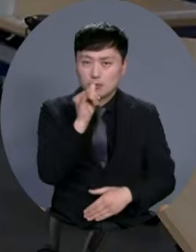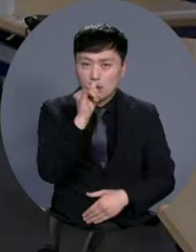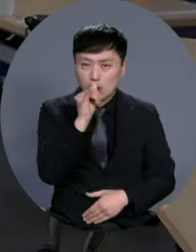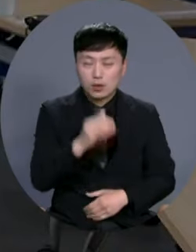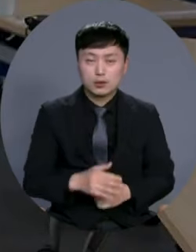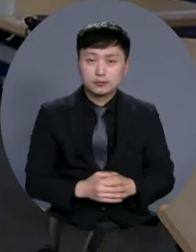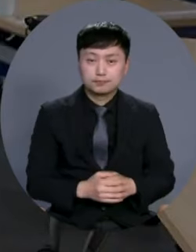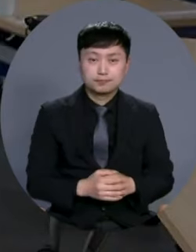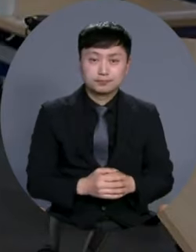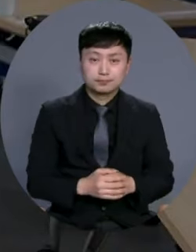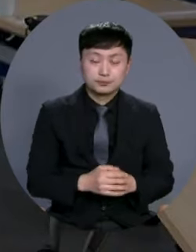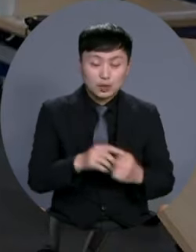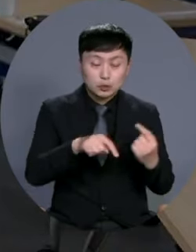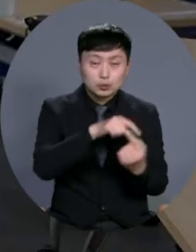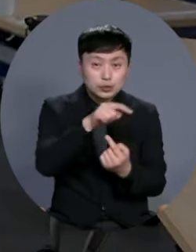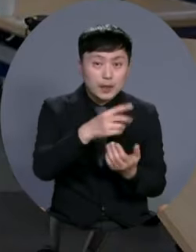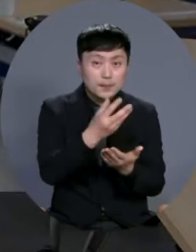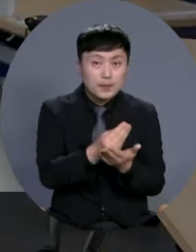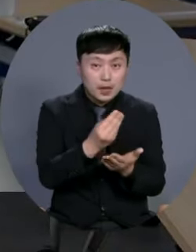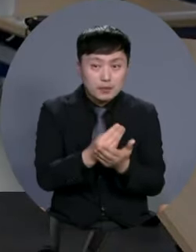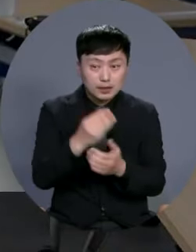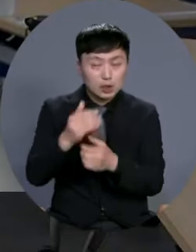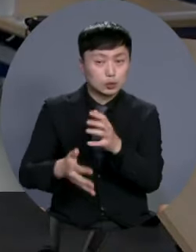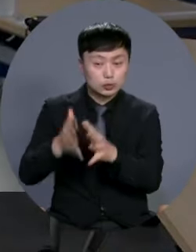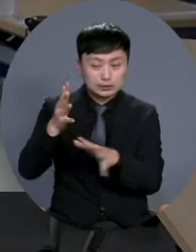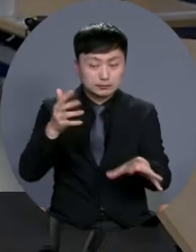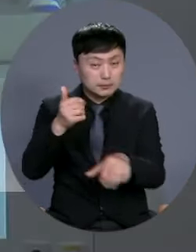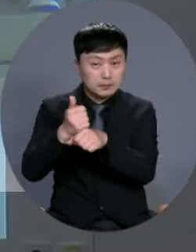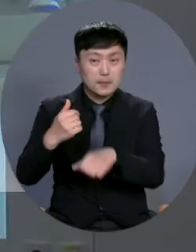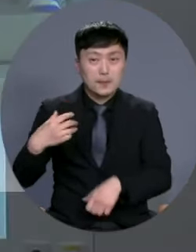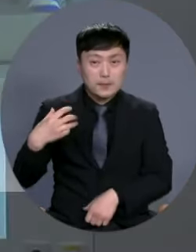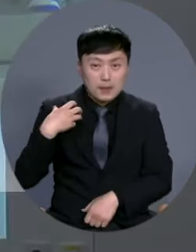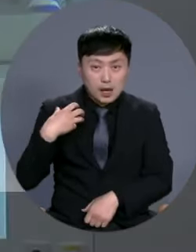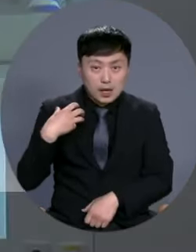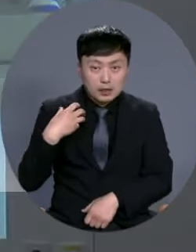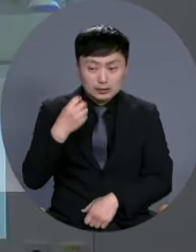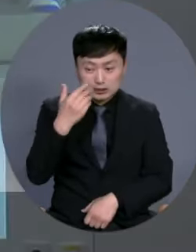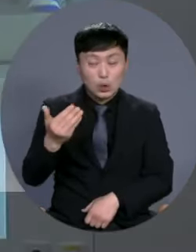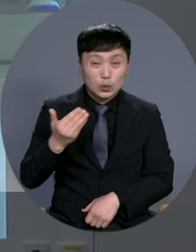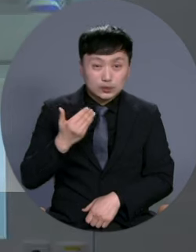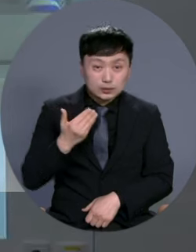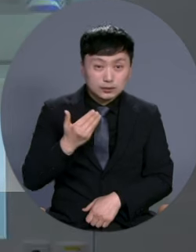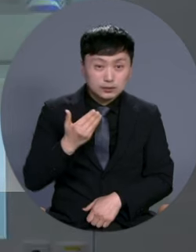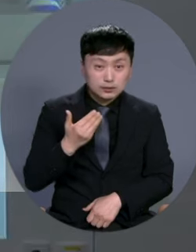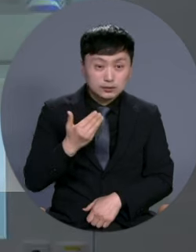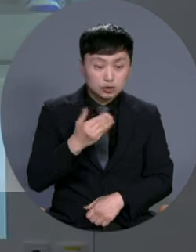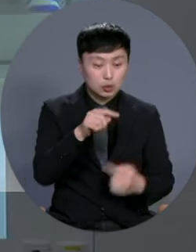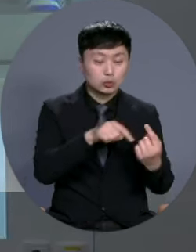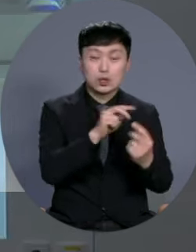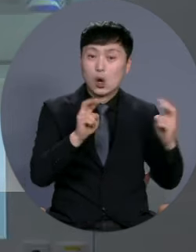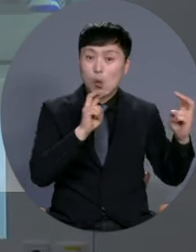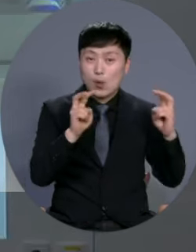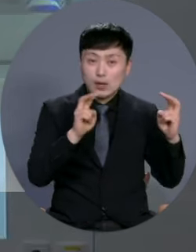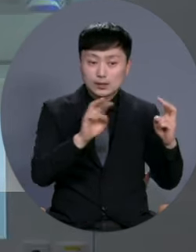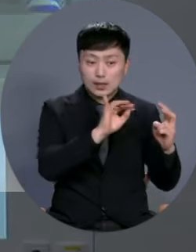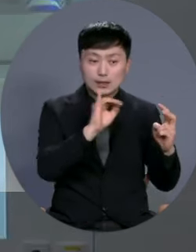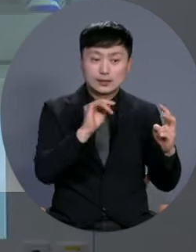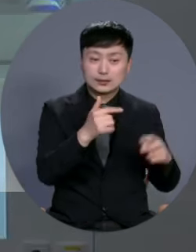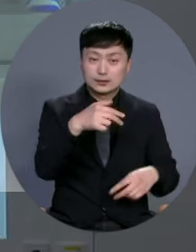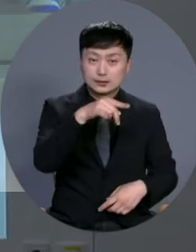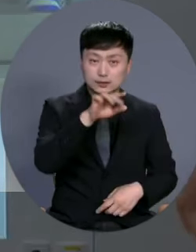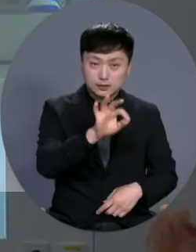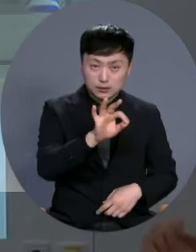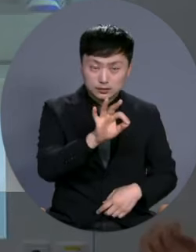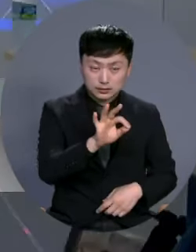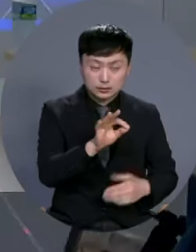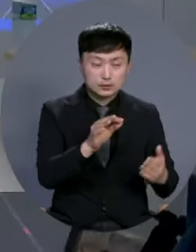사업 공모를 맡은 대구시 전담기관의 최고 책임자가 불과 7개월 전까지 운영업체로 선정된 인성 데이터의